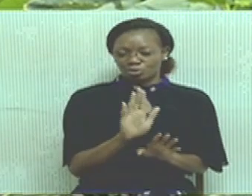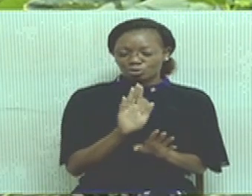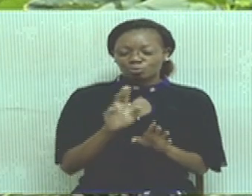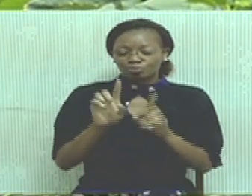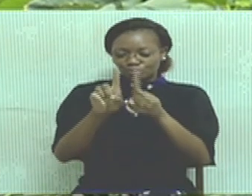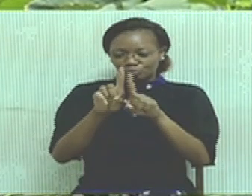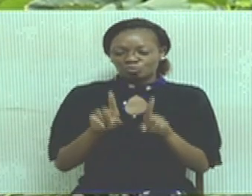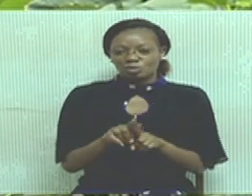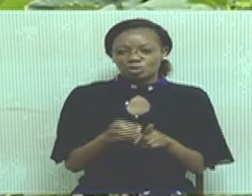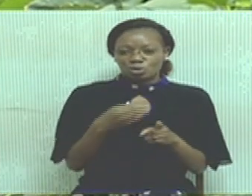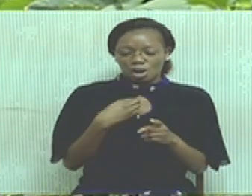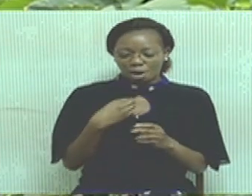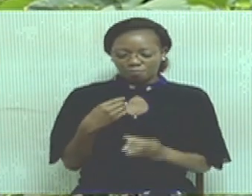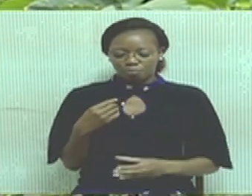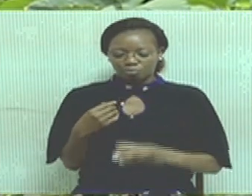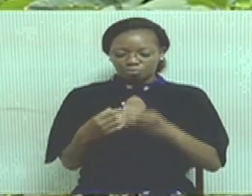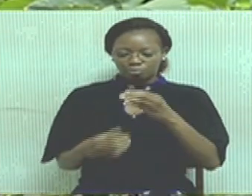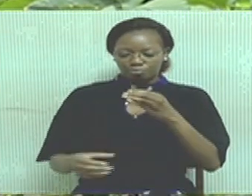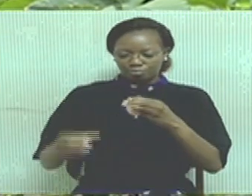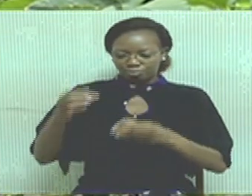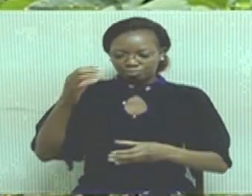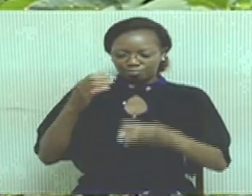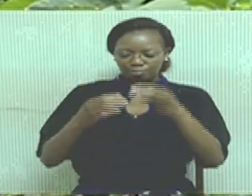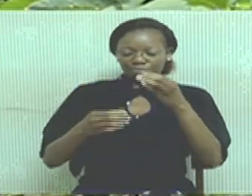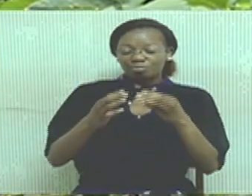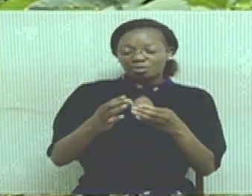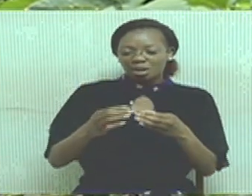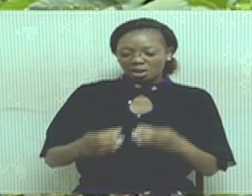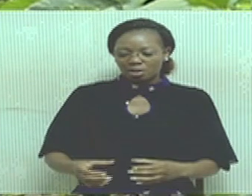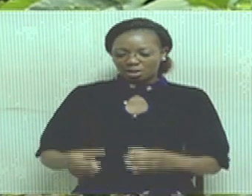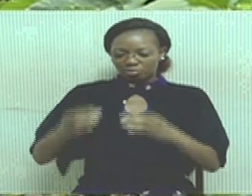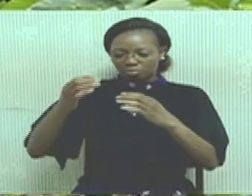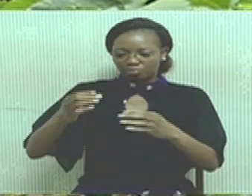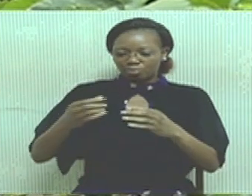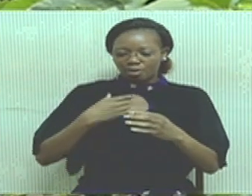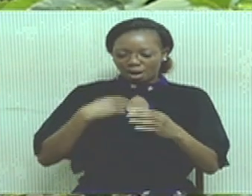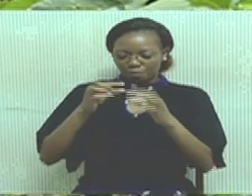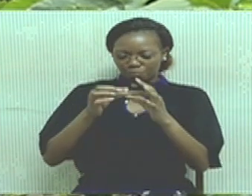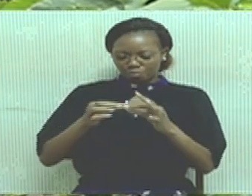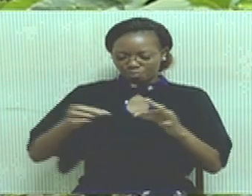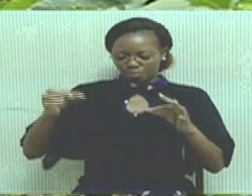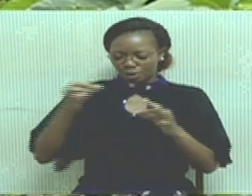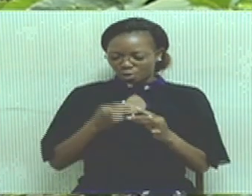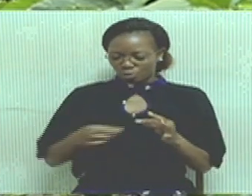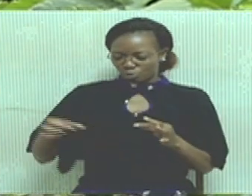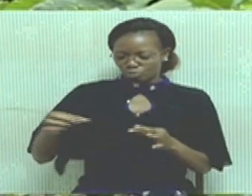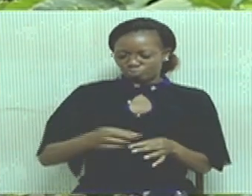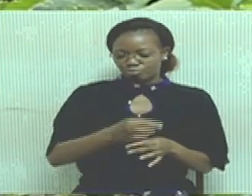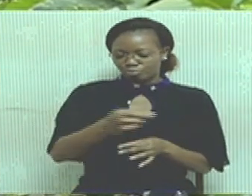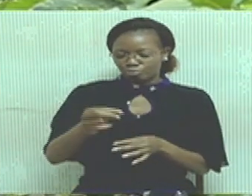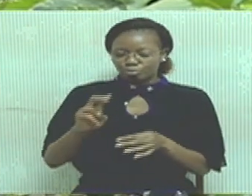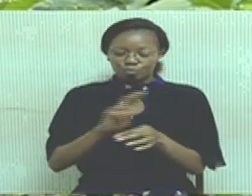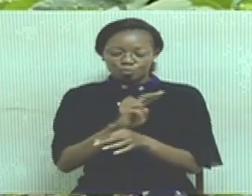hapa na tukapanda huko. Na pia kuna hizi pipes za kupatia chakula na